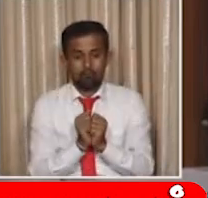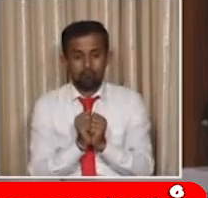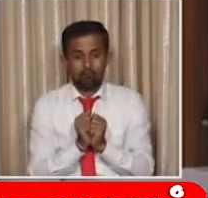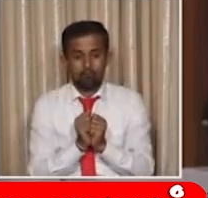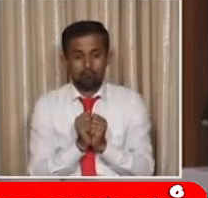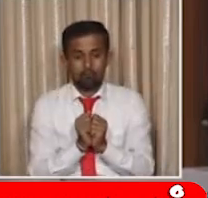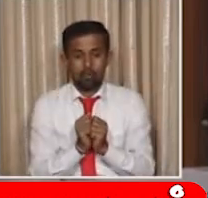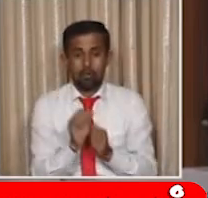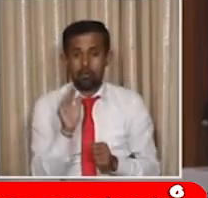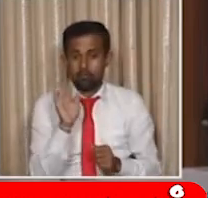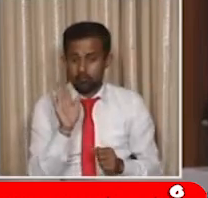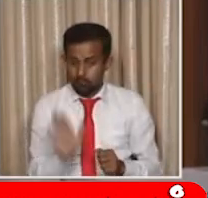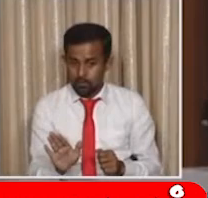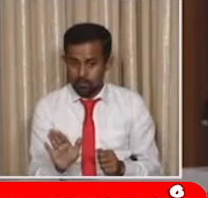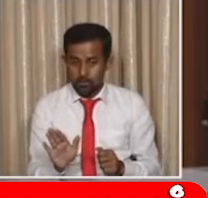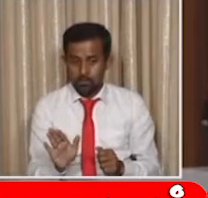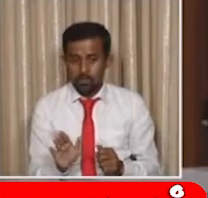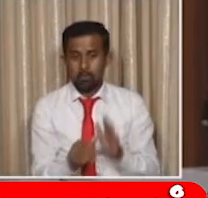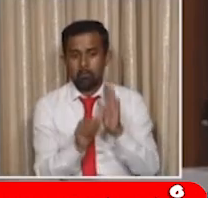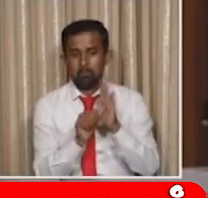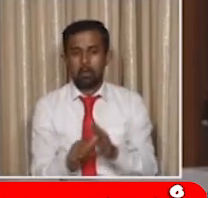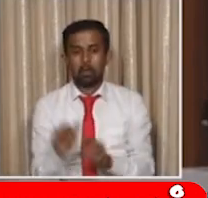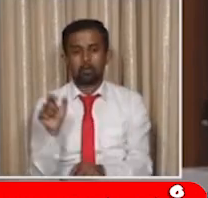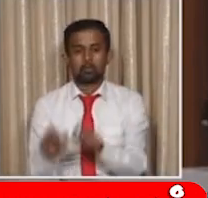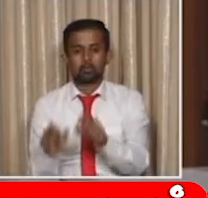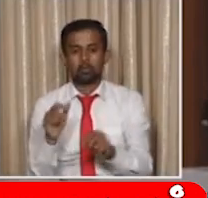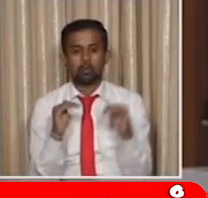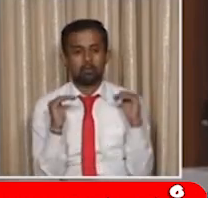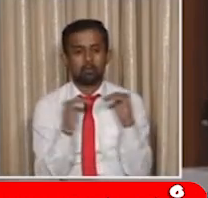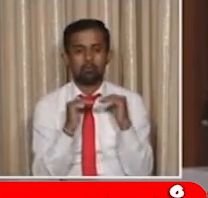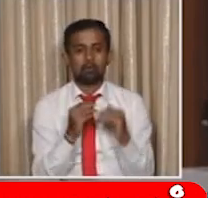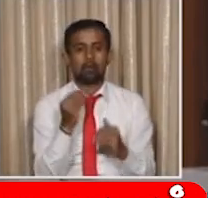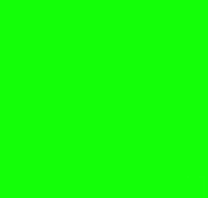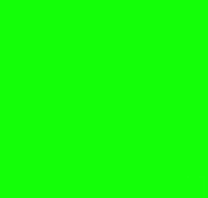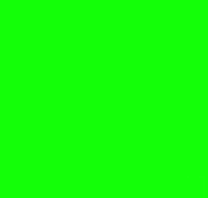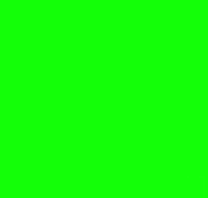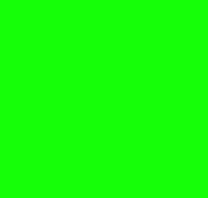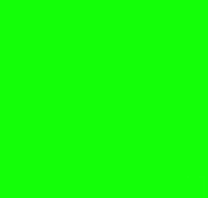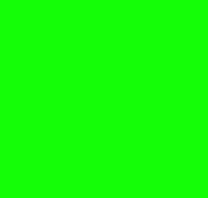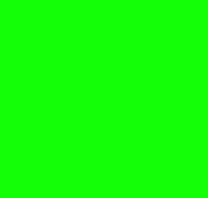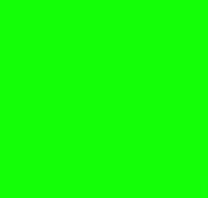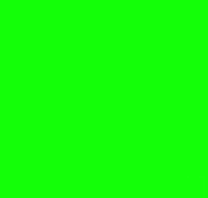நீதி கிடைக்குமே தவிர வேறு எந்த வழியிலையும் இது சரிப்பட்டு வராது என்பதாகும். தேங்க்யூ.